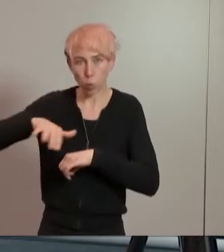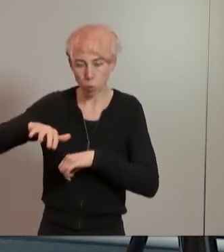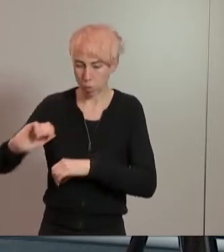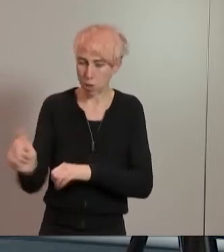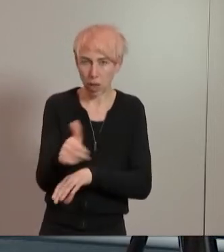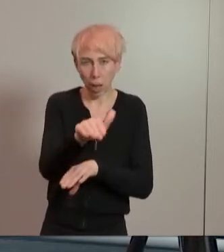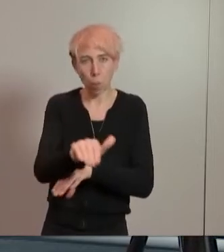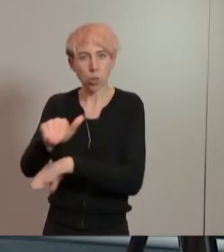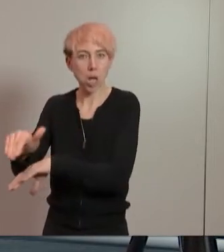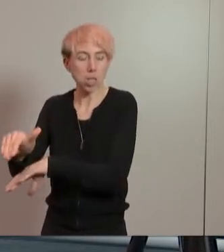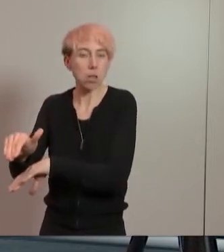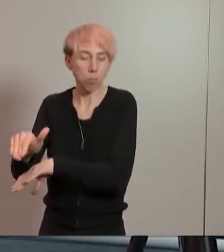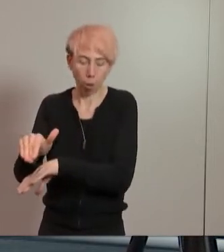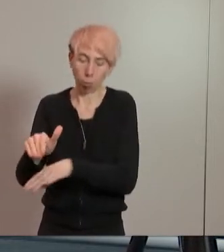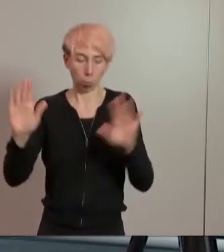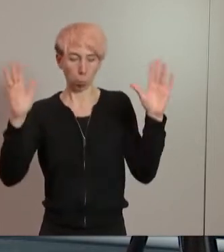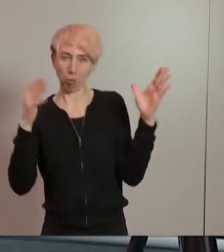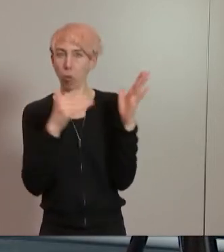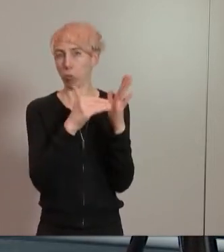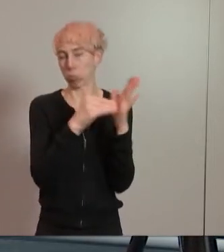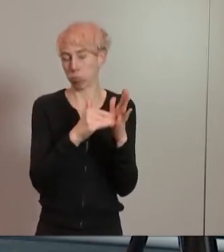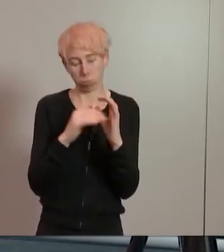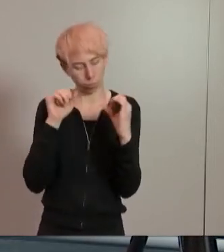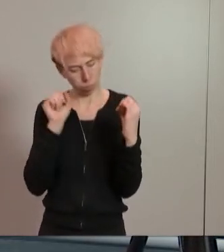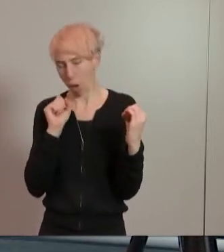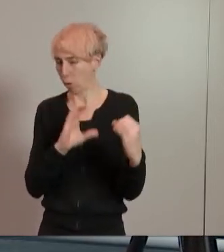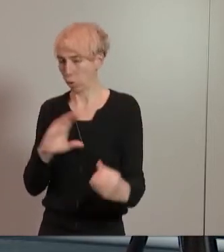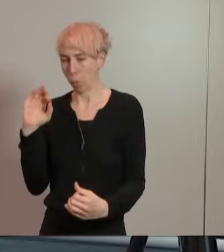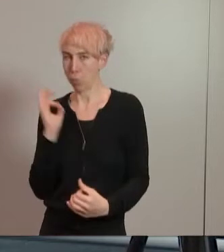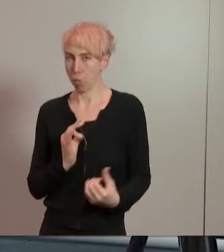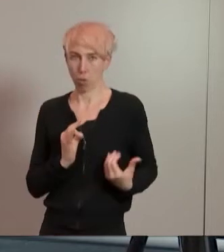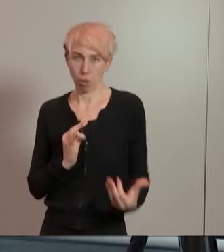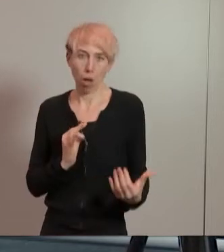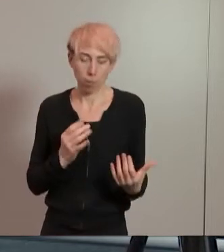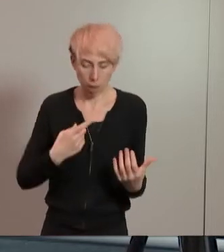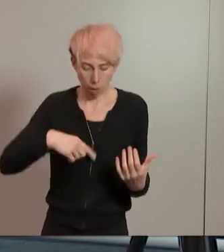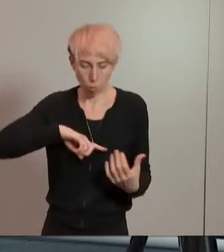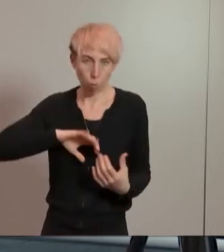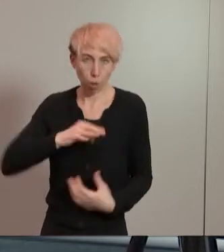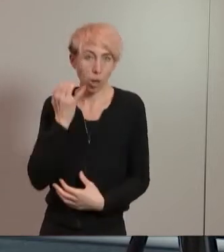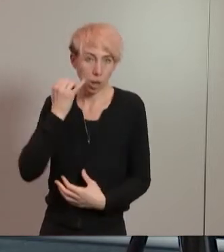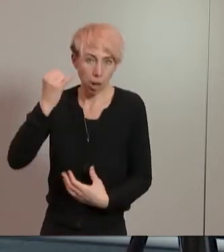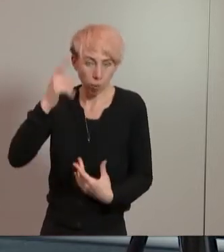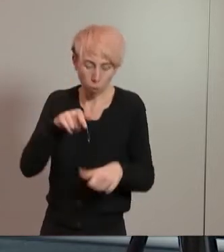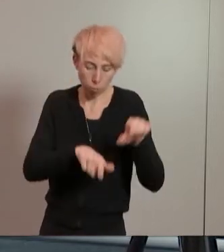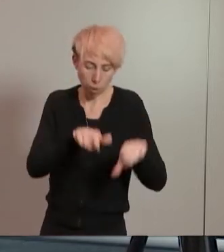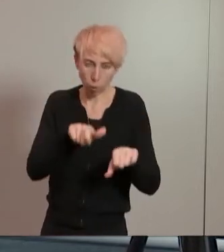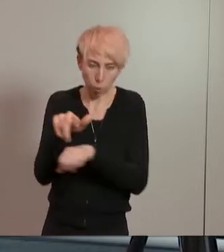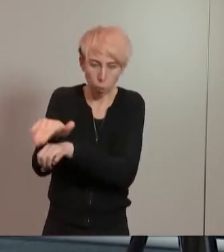chacun. Là encore, bravo, quoi. On est complètement d'accord avec ça. Nous, on avait effectivement cette idée qu'il fallait protéger les